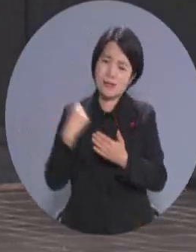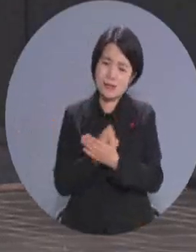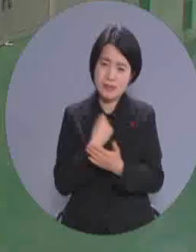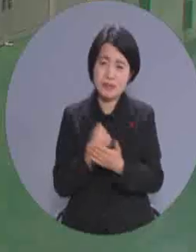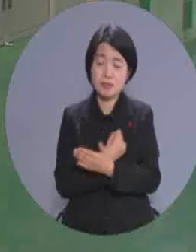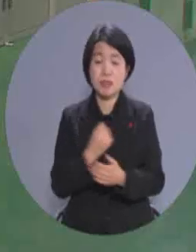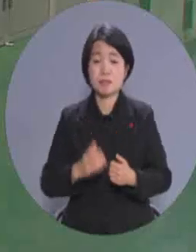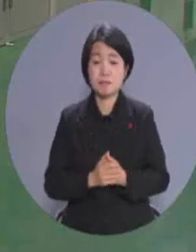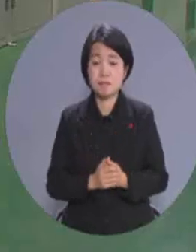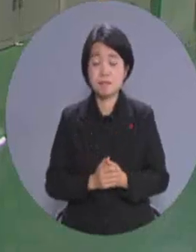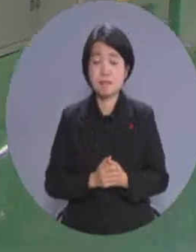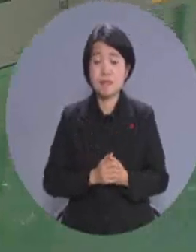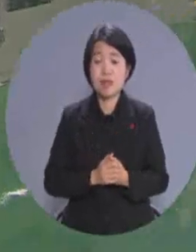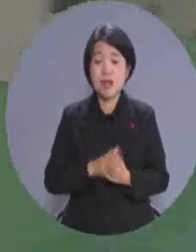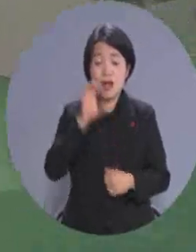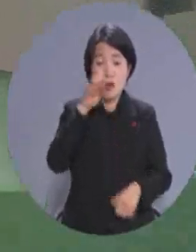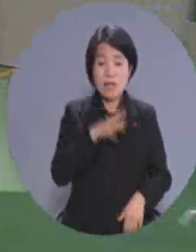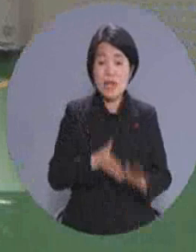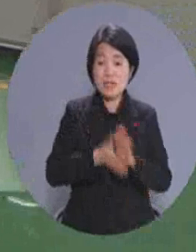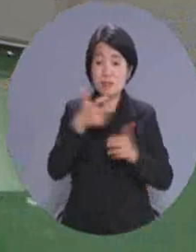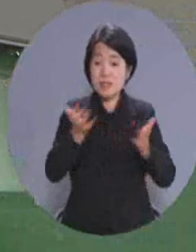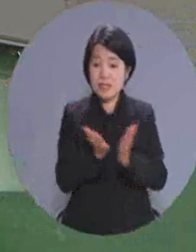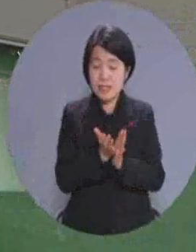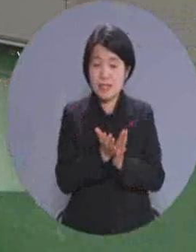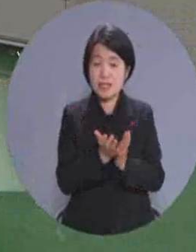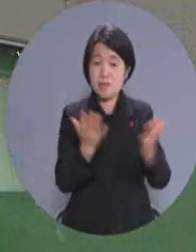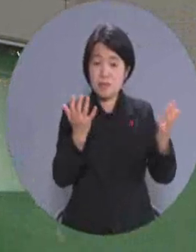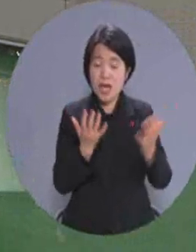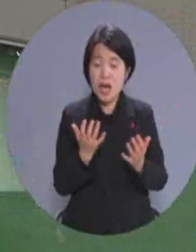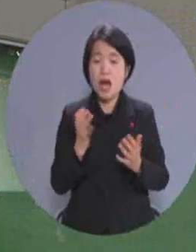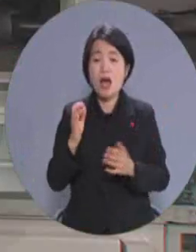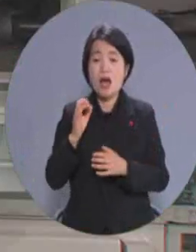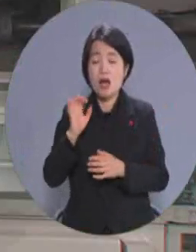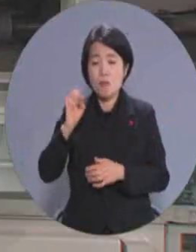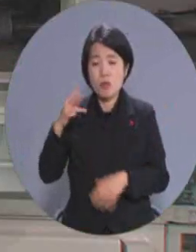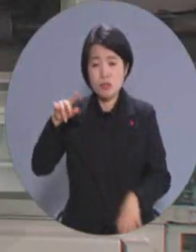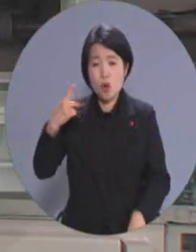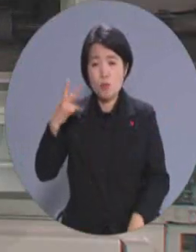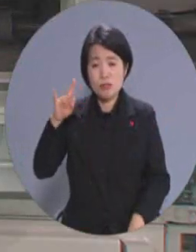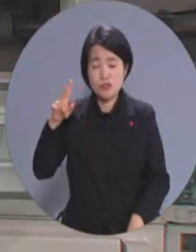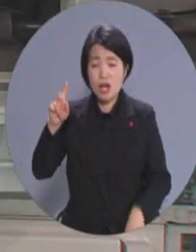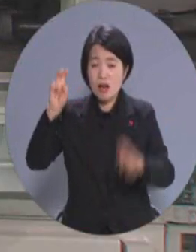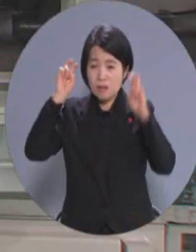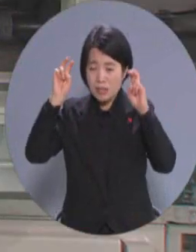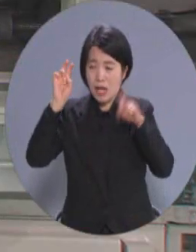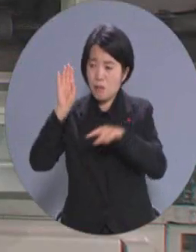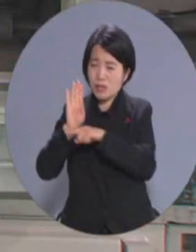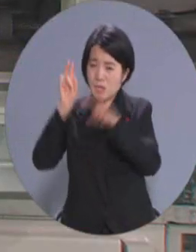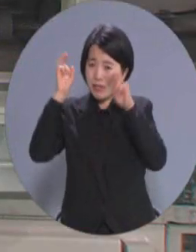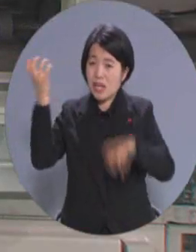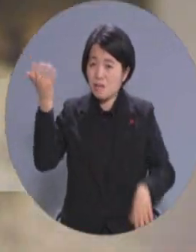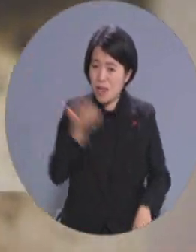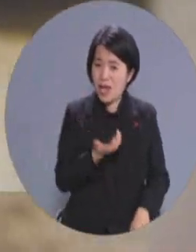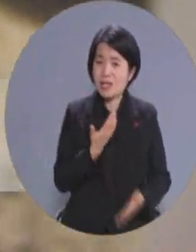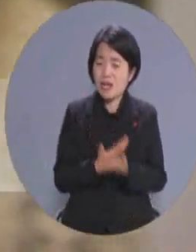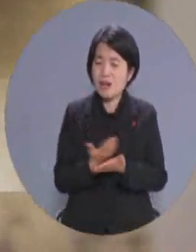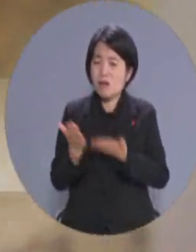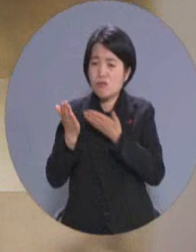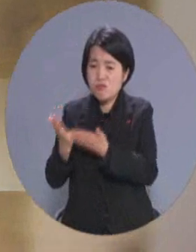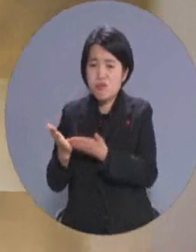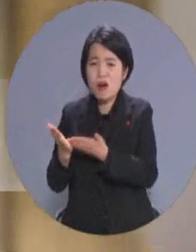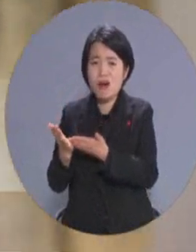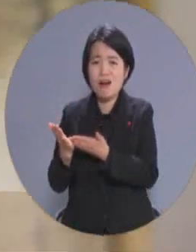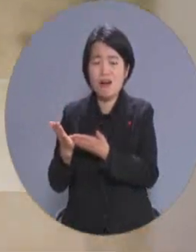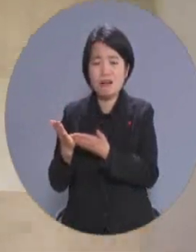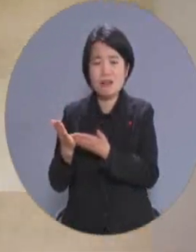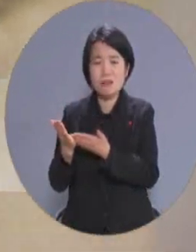남습니다. 광양시와 시민단체 등은 지난해 포스코 퓨처엠에 공개적으로 본사 이전을 촉구했지만 아직 이렇다